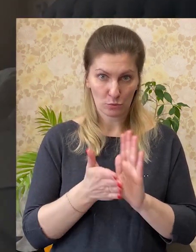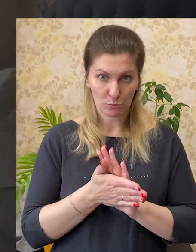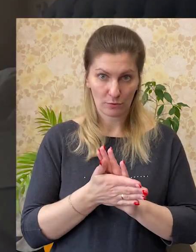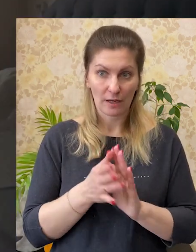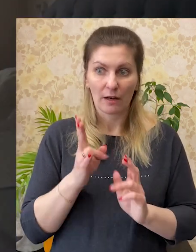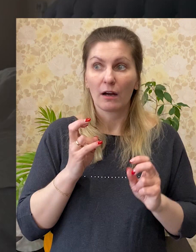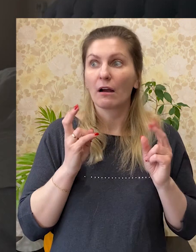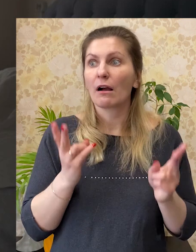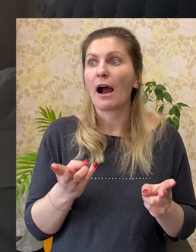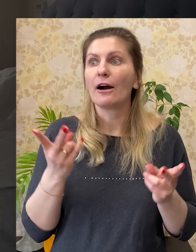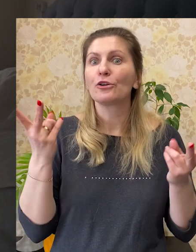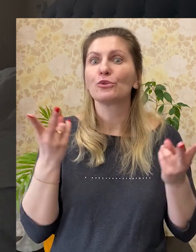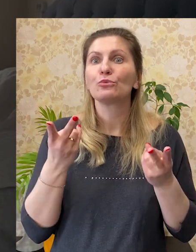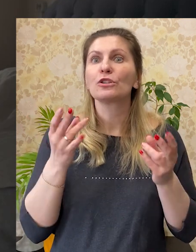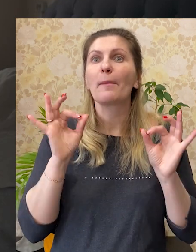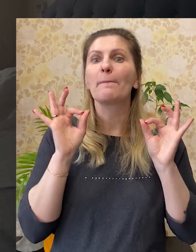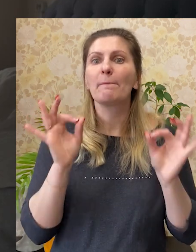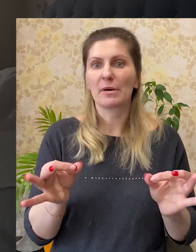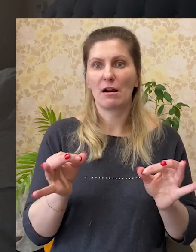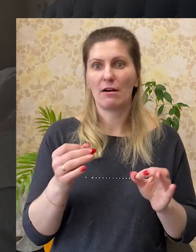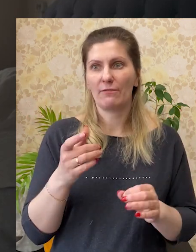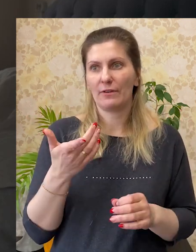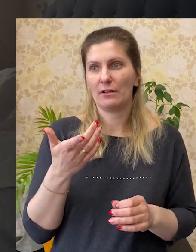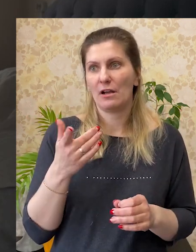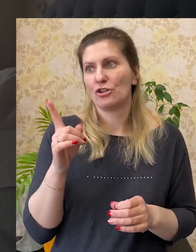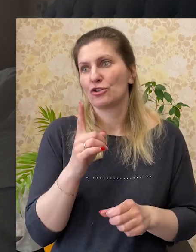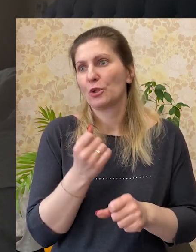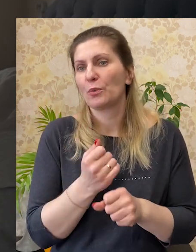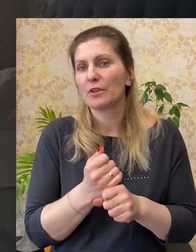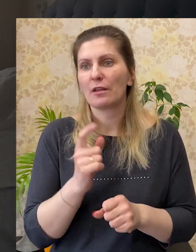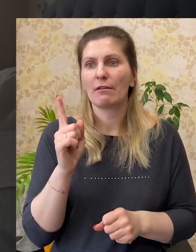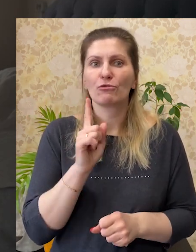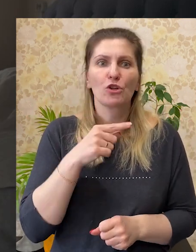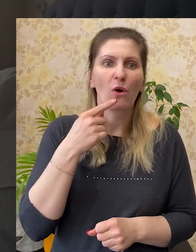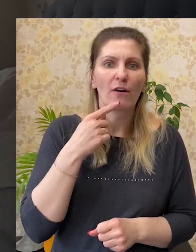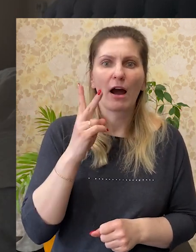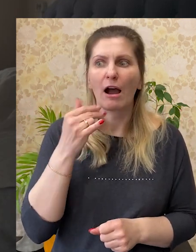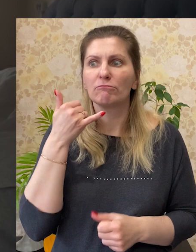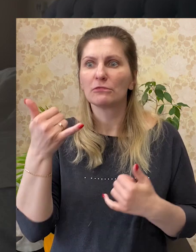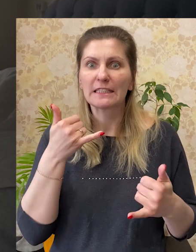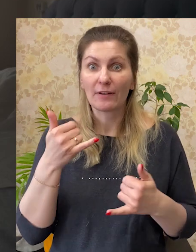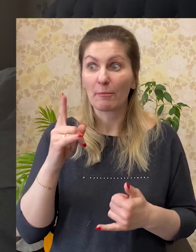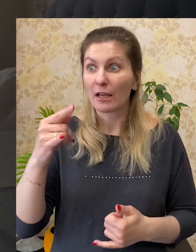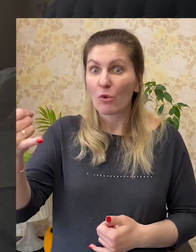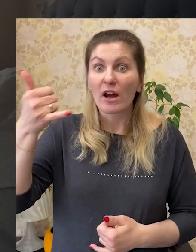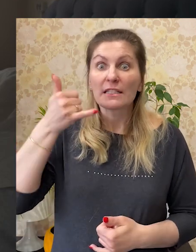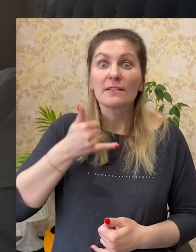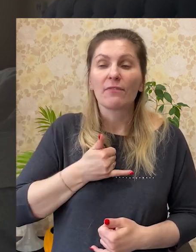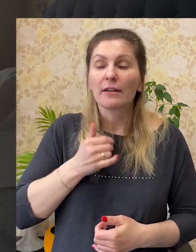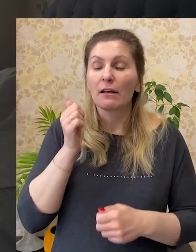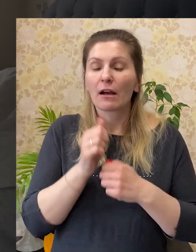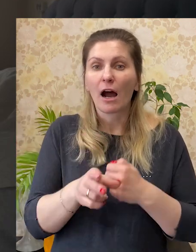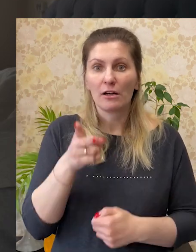ну как вообще нужно правильно какую позицию занимать, что делать, что говорить, кому отвечать на звонки, кому не отвечать, потому что там звонки, они шли